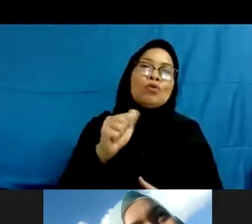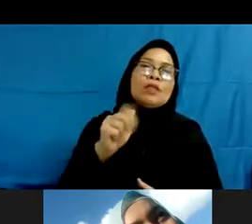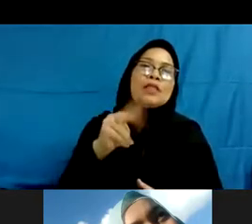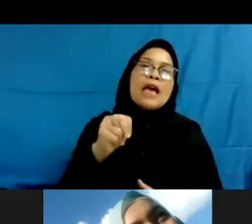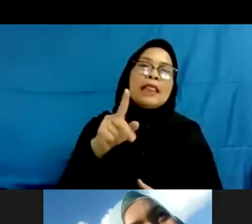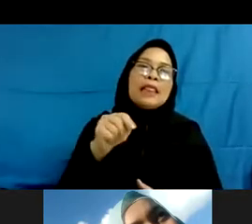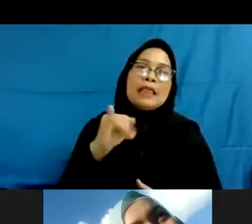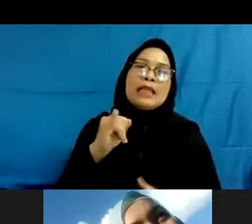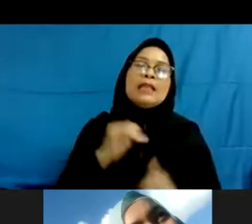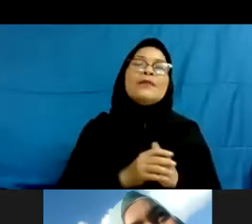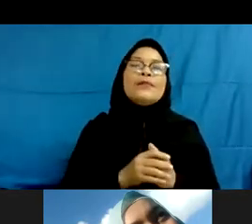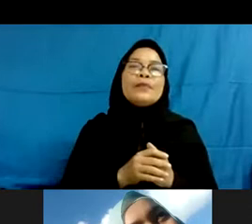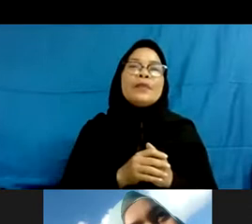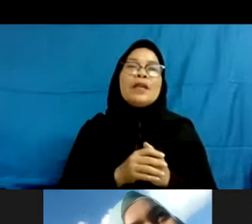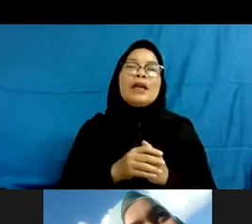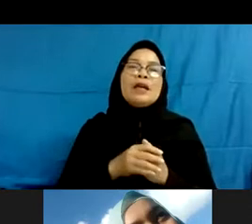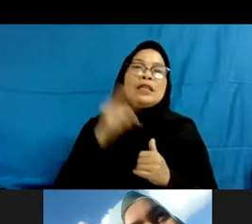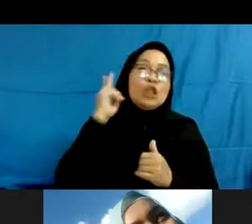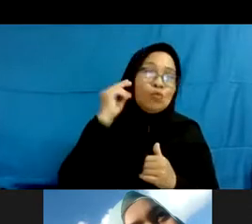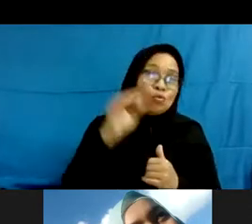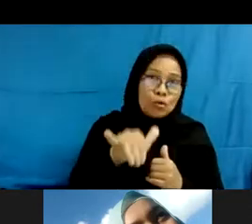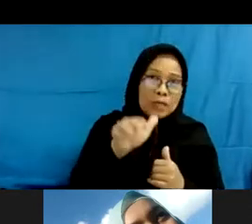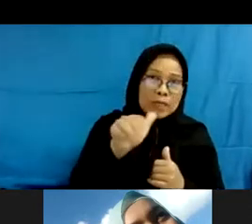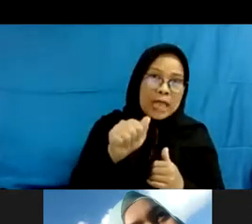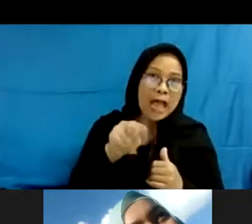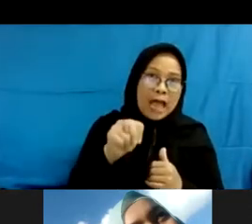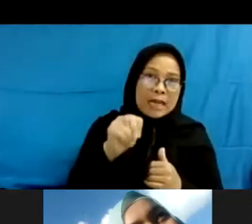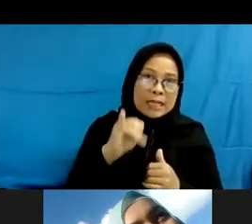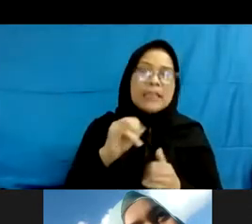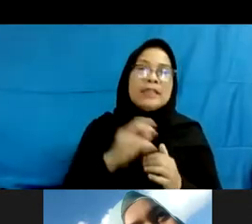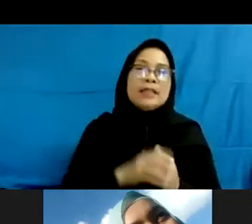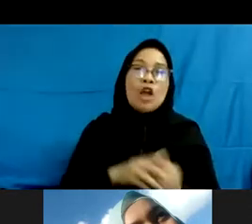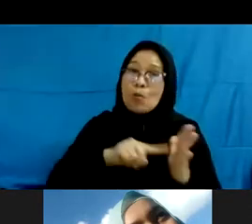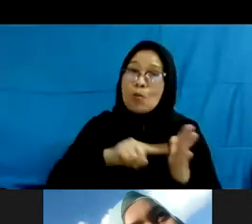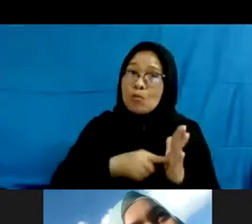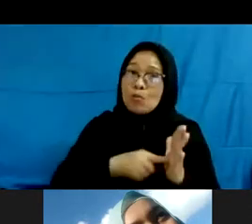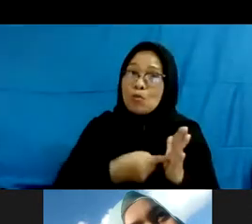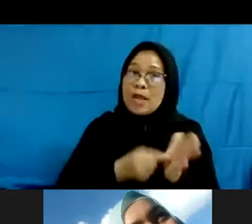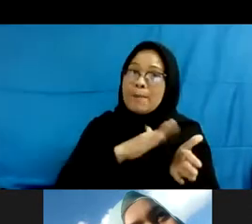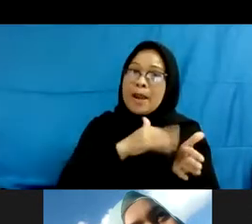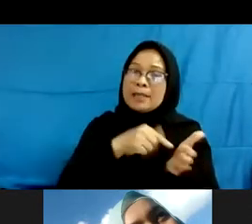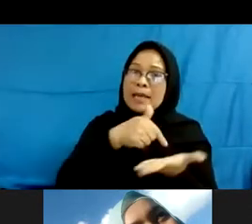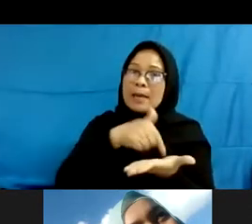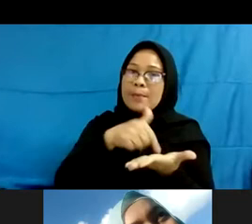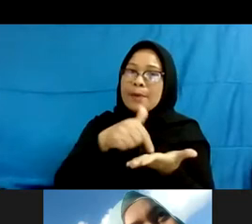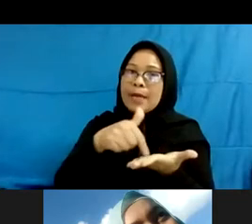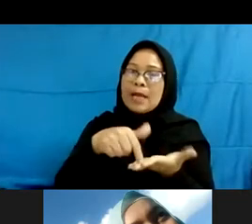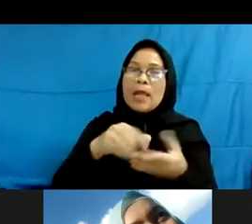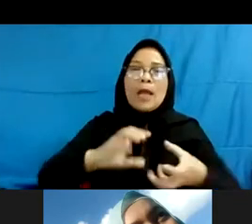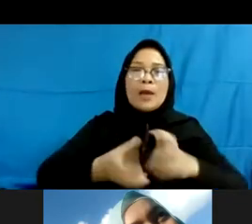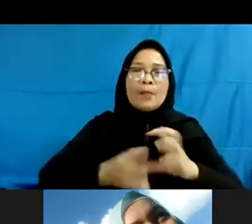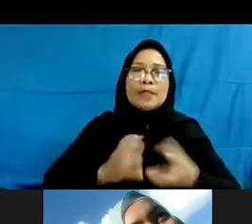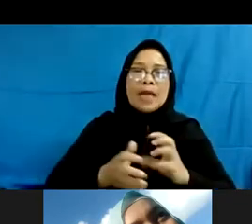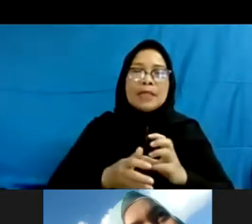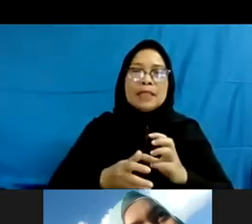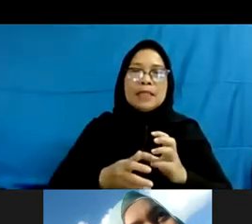saya. Terus ya itu dia mulai dari belajar Braille itu yang menurut saya menjadi turning